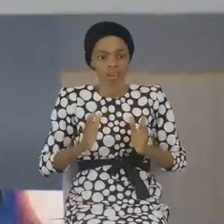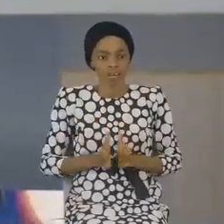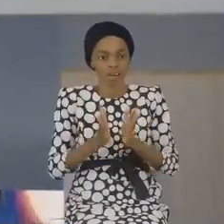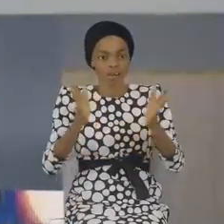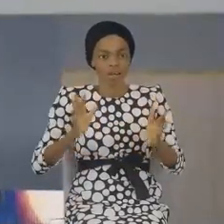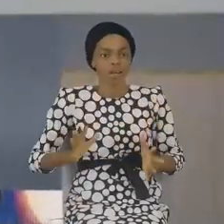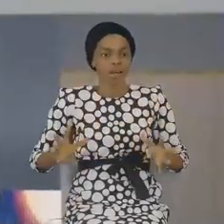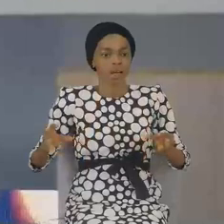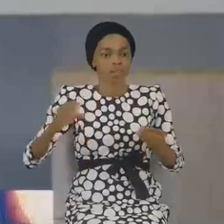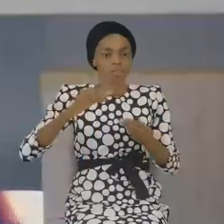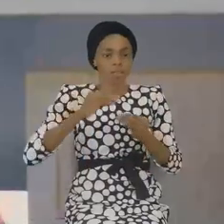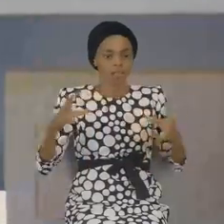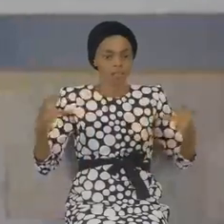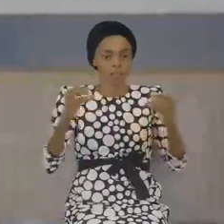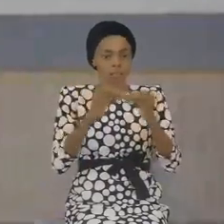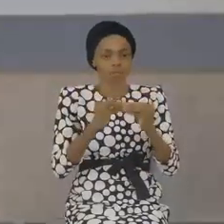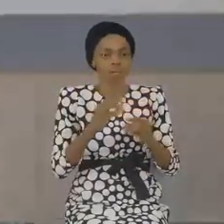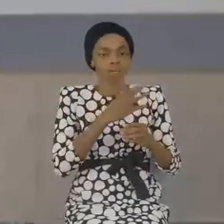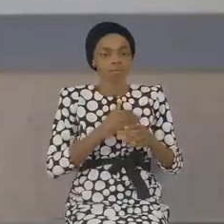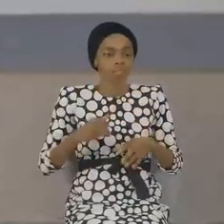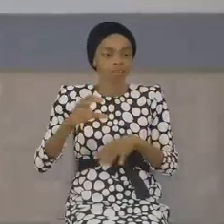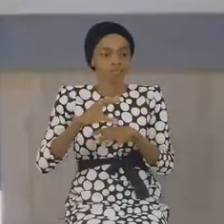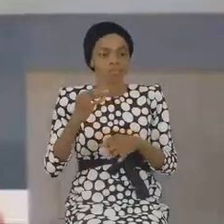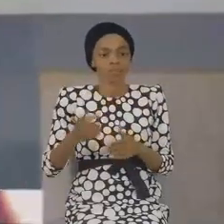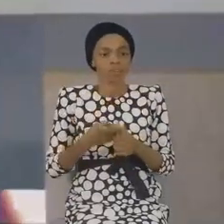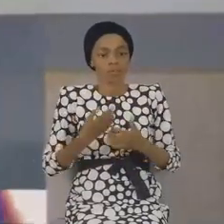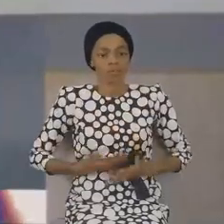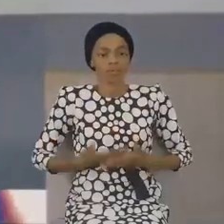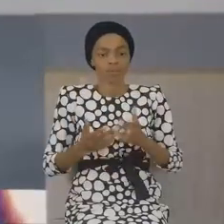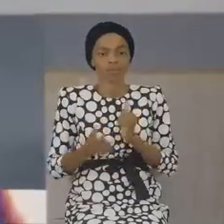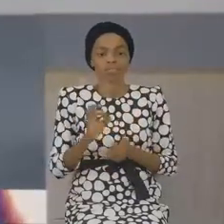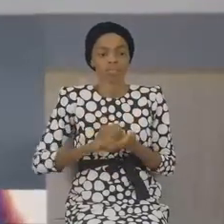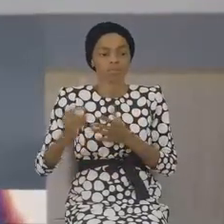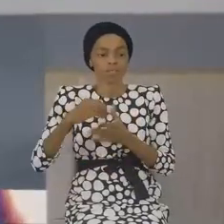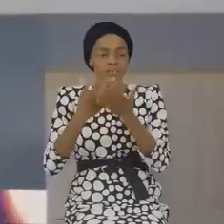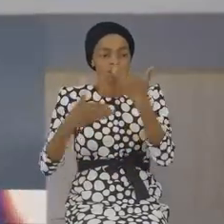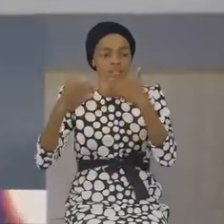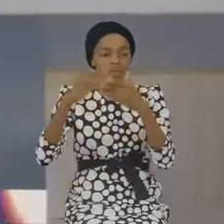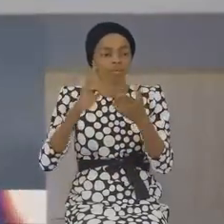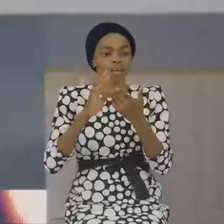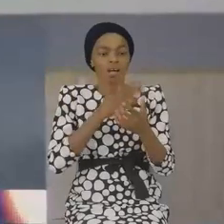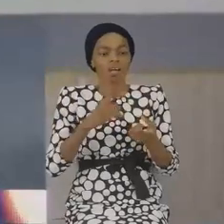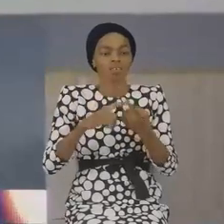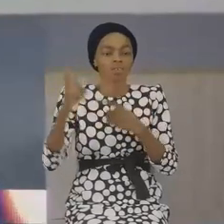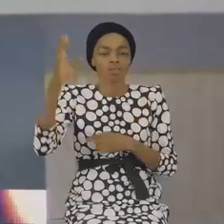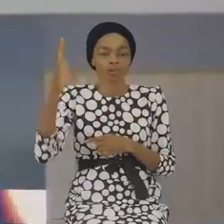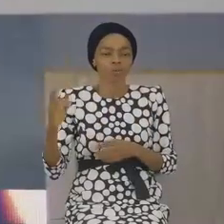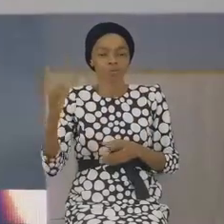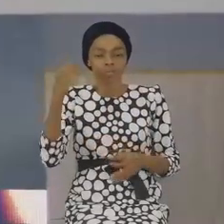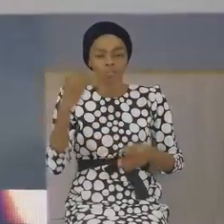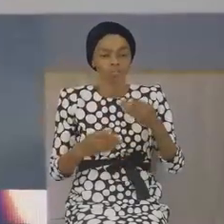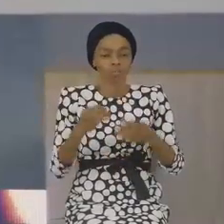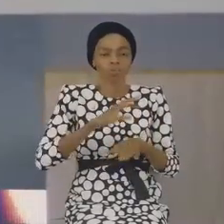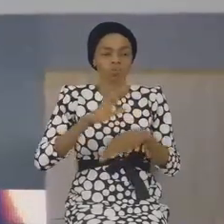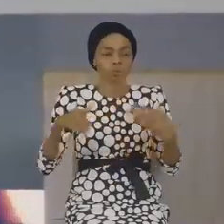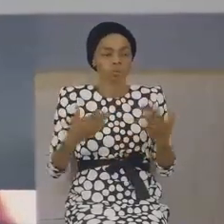les cieux, du juge qui est le Dieu de tous, des esprits, des justes parvenus